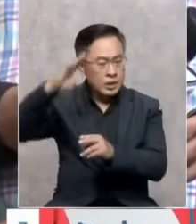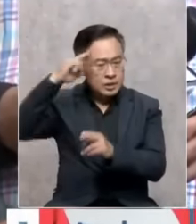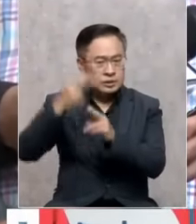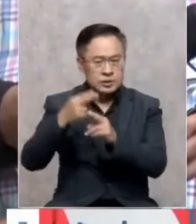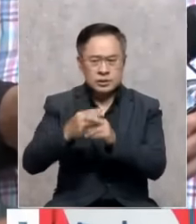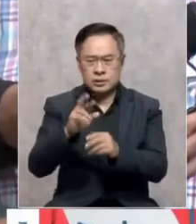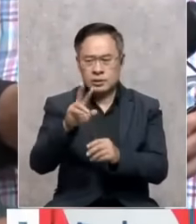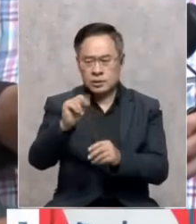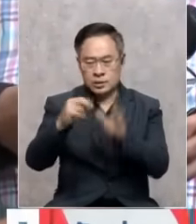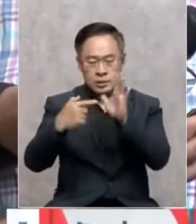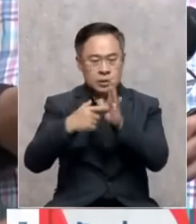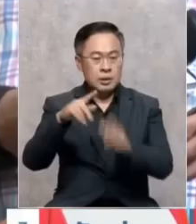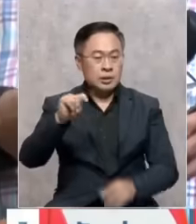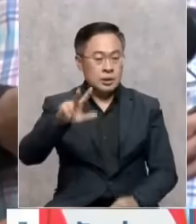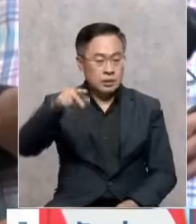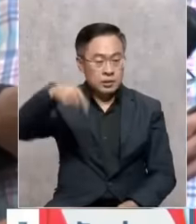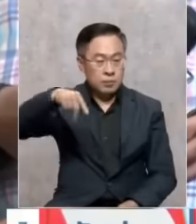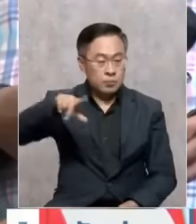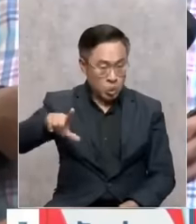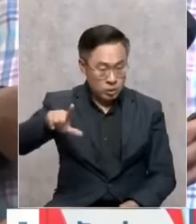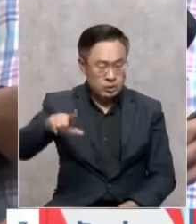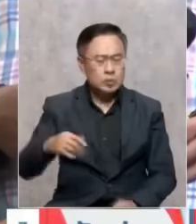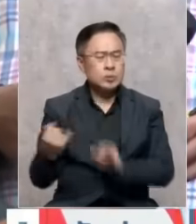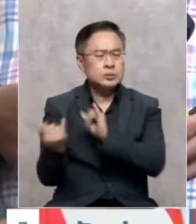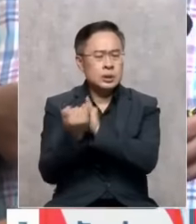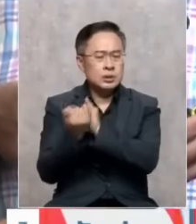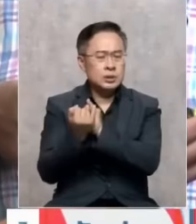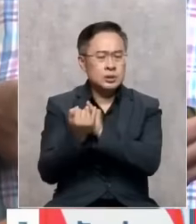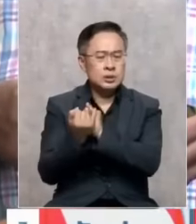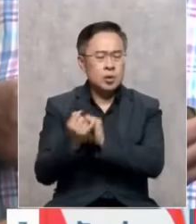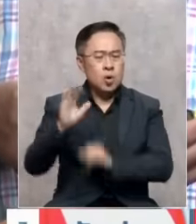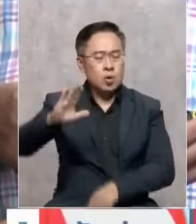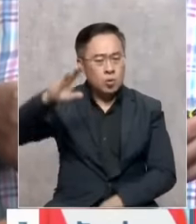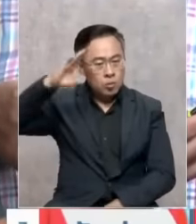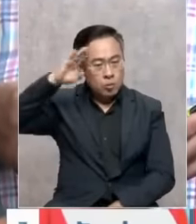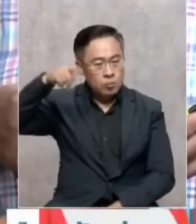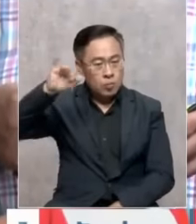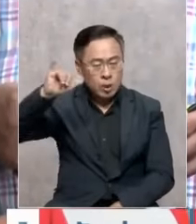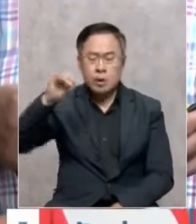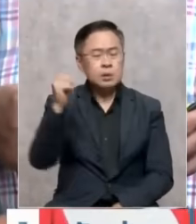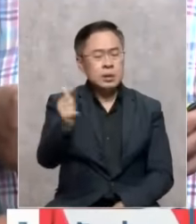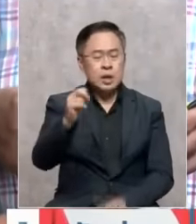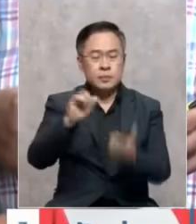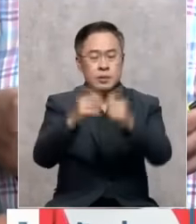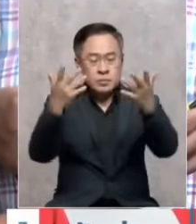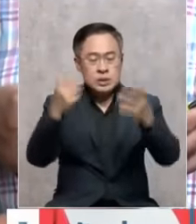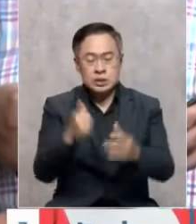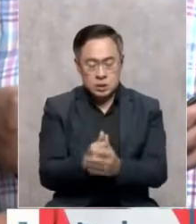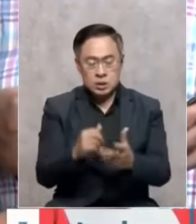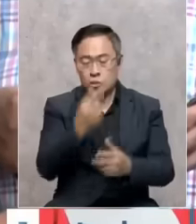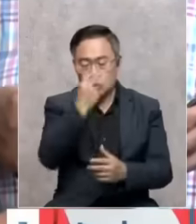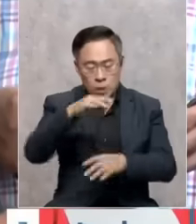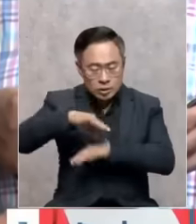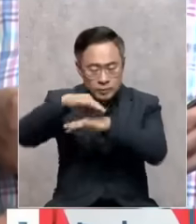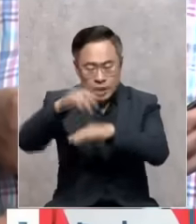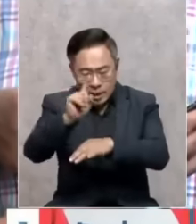กว่าก็ท่านมีเจตนาดีในการช่วยปฏิบัติราชการส่วนตำแหน่งที่เหมาะสมอันนี้เดี๋ยวต้องคุยกันต่อนะฮะเพราะว่าต้องอยู่ให้มัน